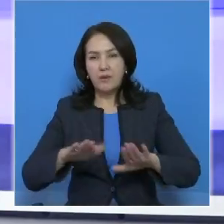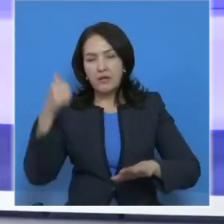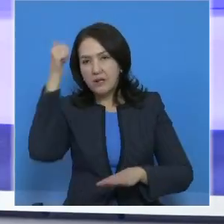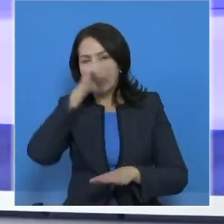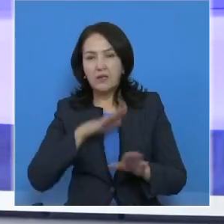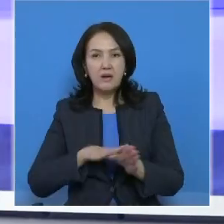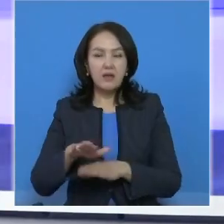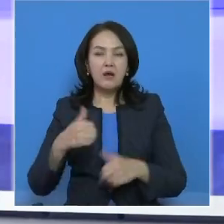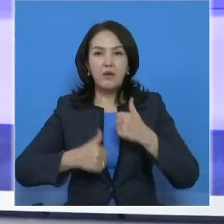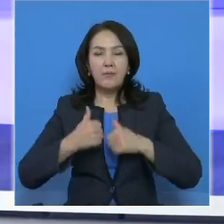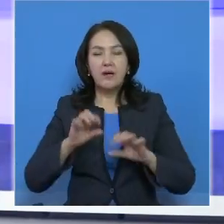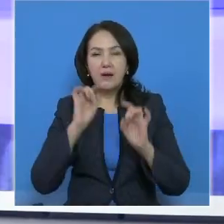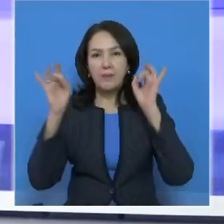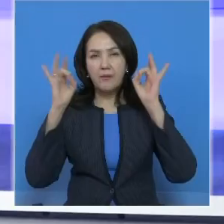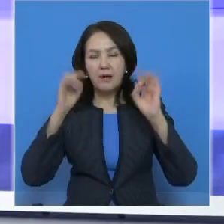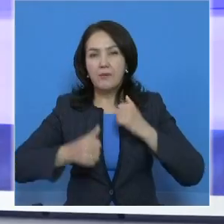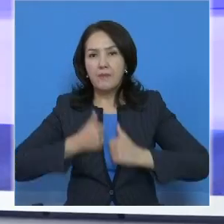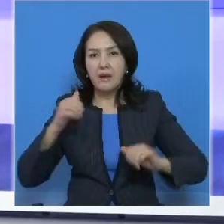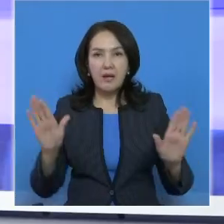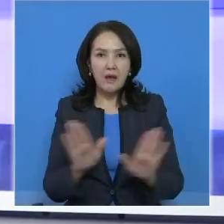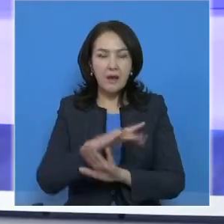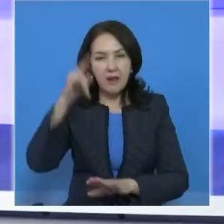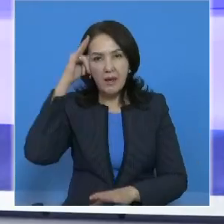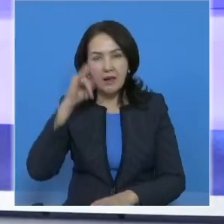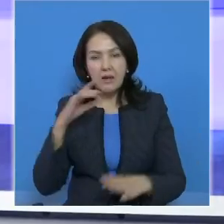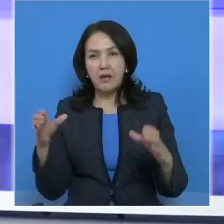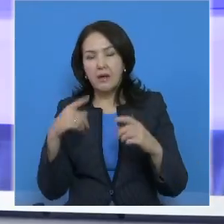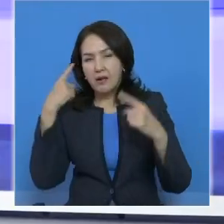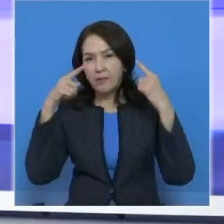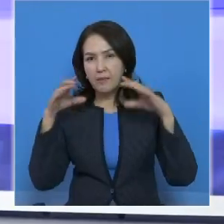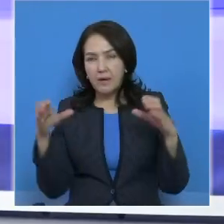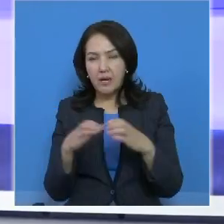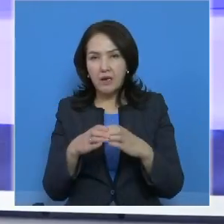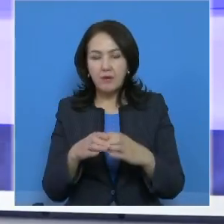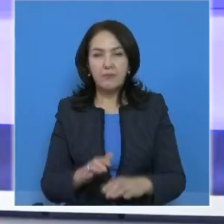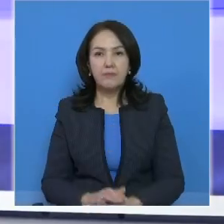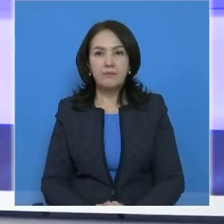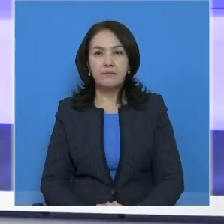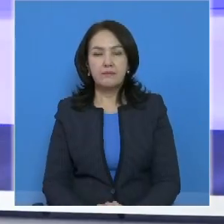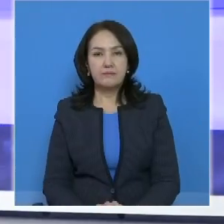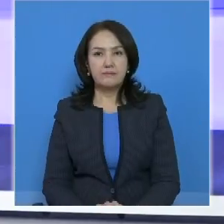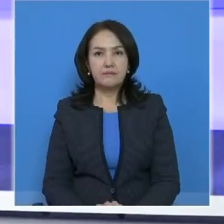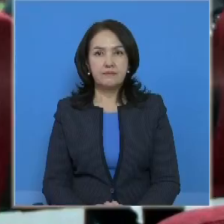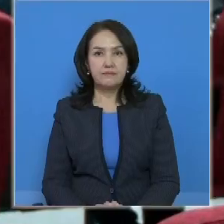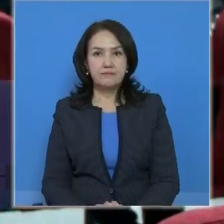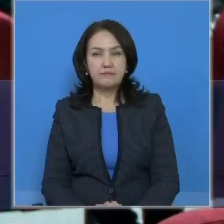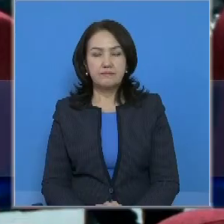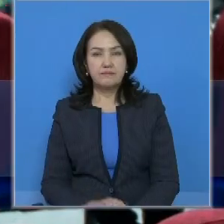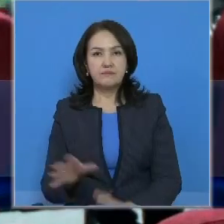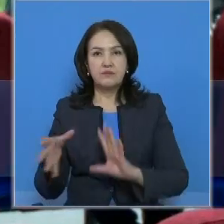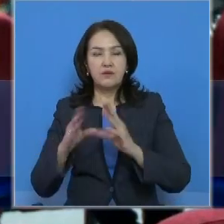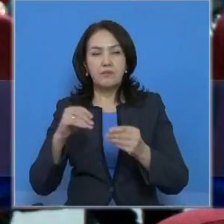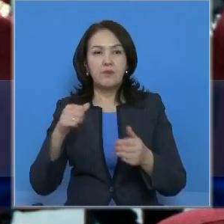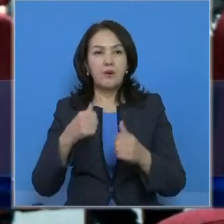В исполнении конкурсантов прозвучали патриотические песни казахстанских композиторов. Зарина Утбанова продолжит тему. Всего в